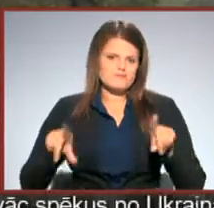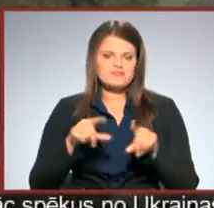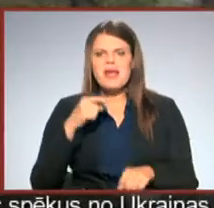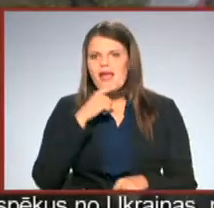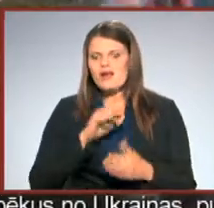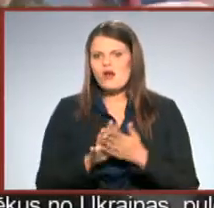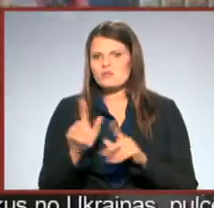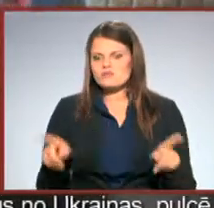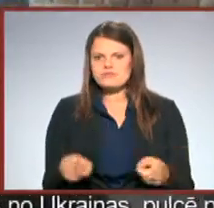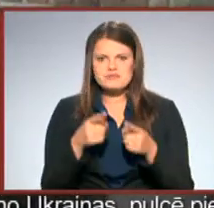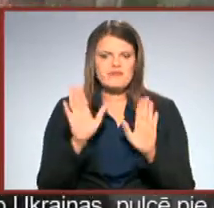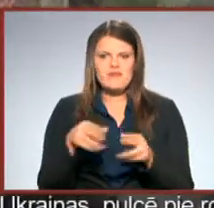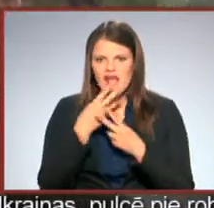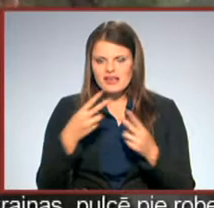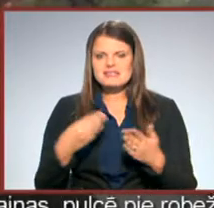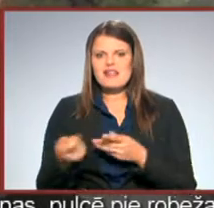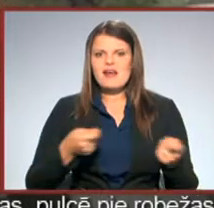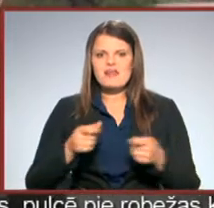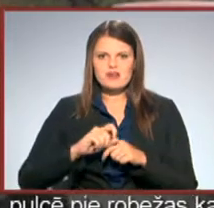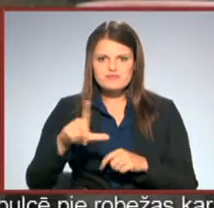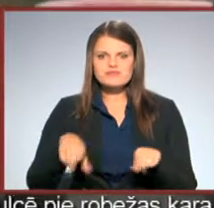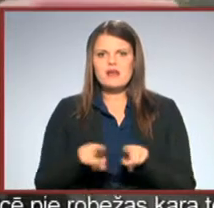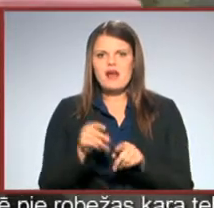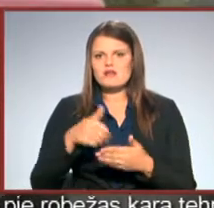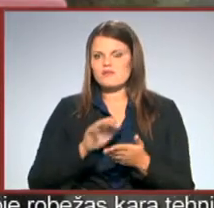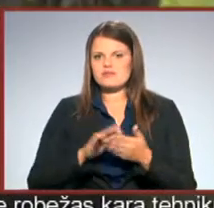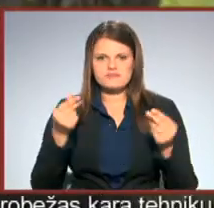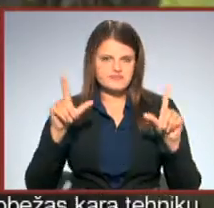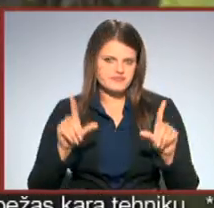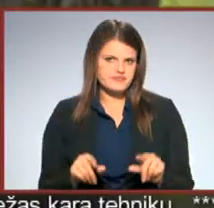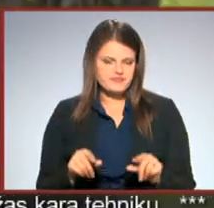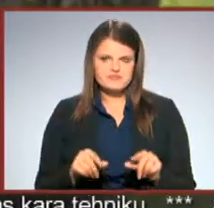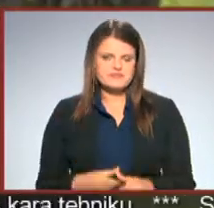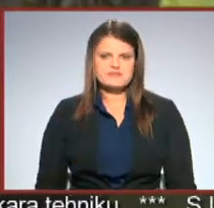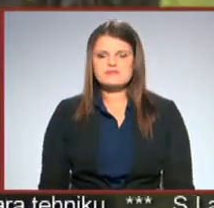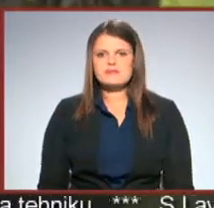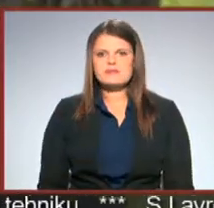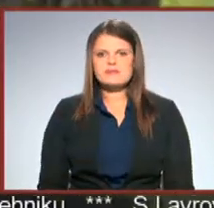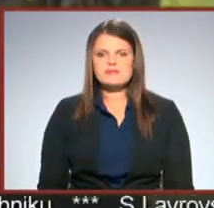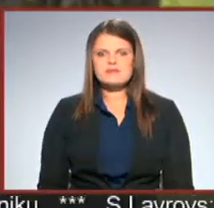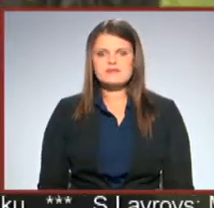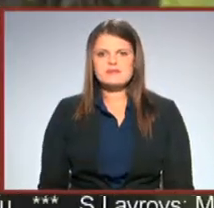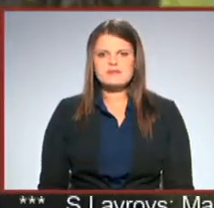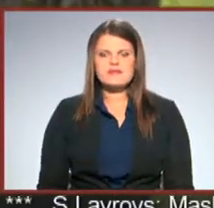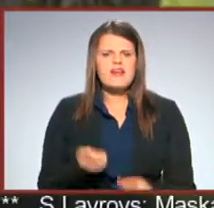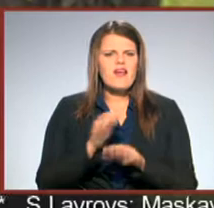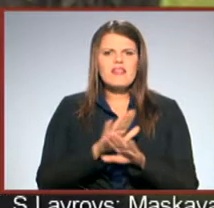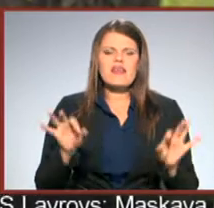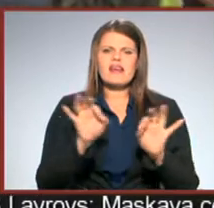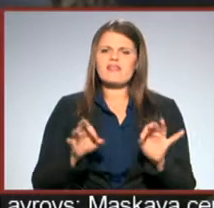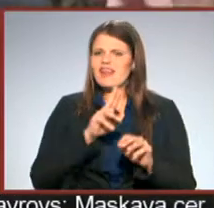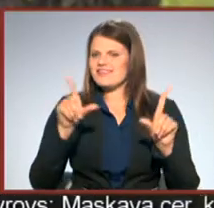ekonomikas tendences ir jūtamas pēc cenām veiklos un arī pēc maciņa. Nekada ničego ne panizitsa. Nekad